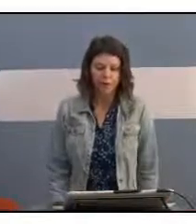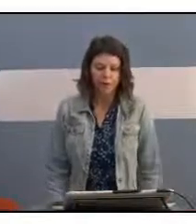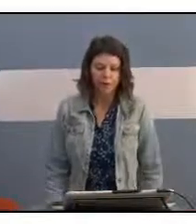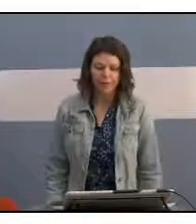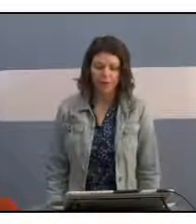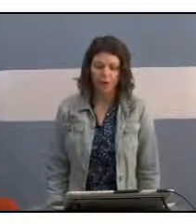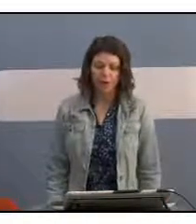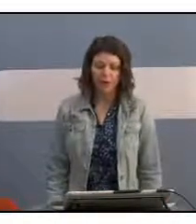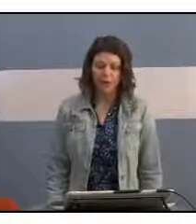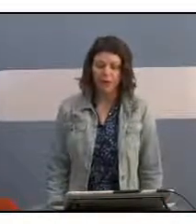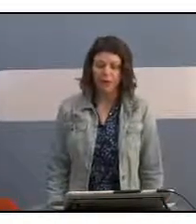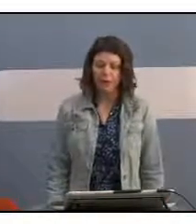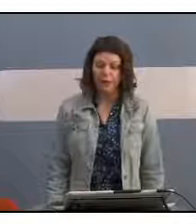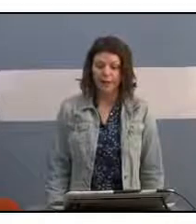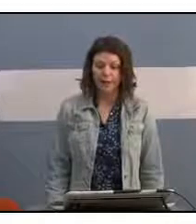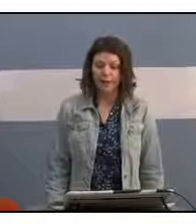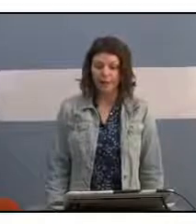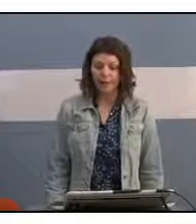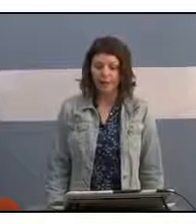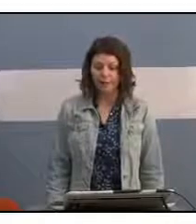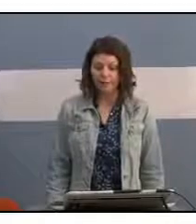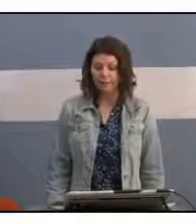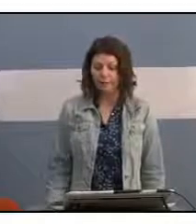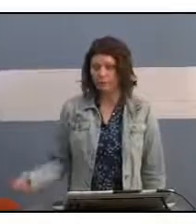דוגמאות. למשל,